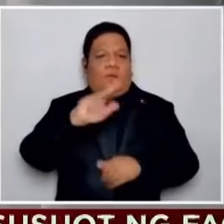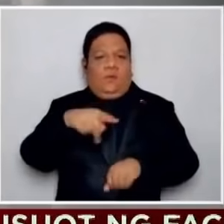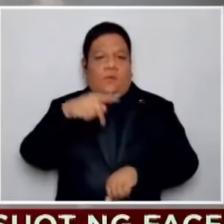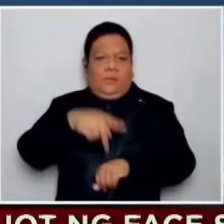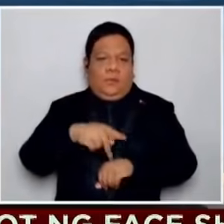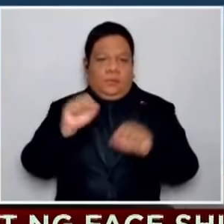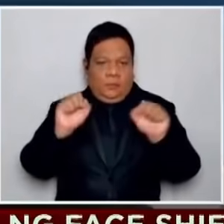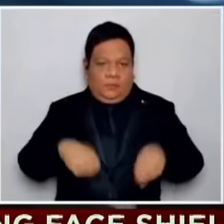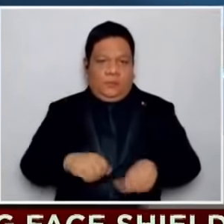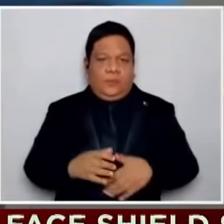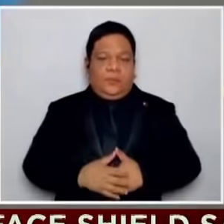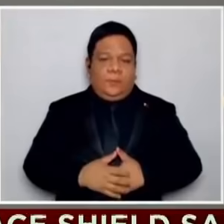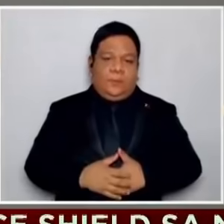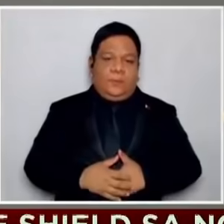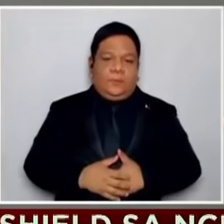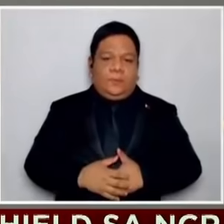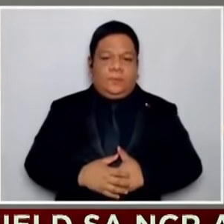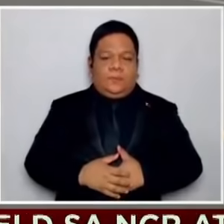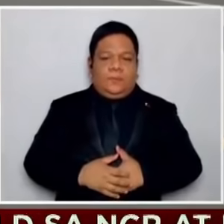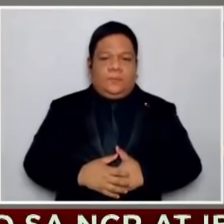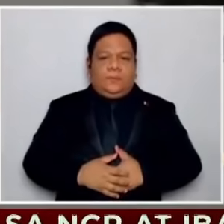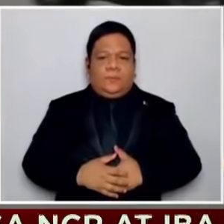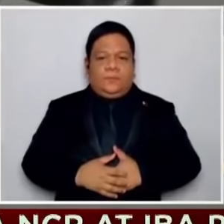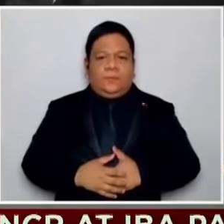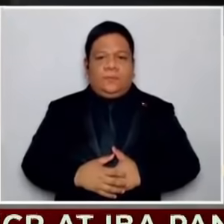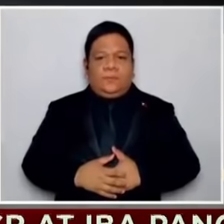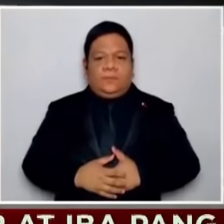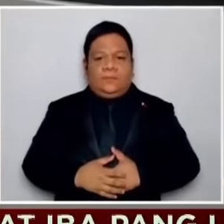Balancho, ABS-CBN News.